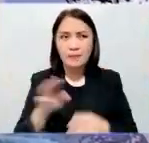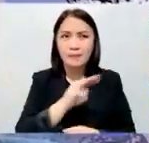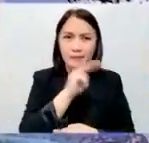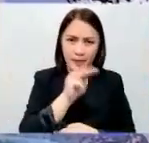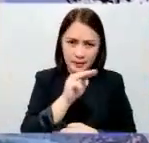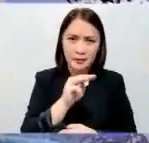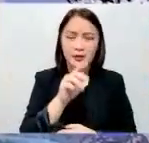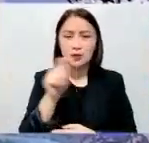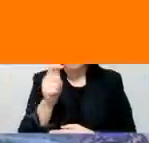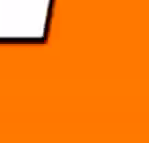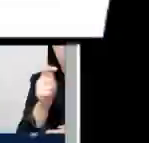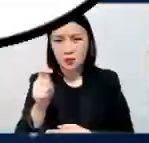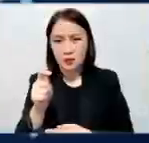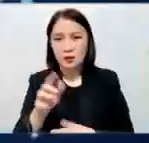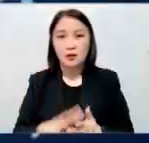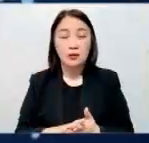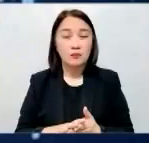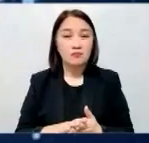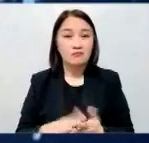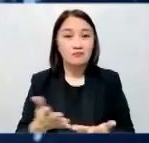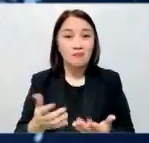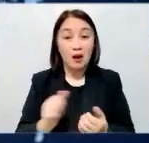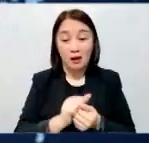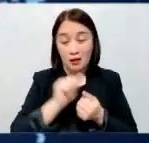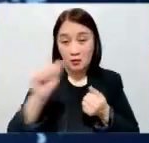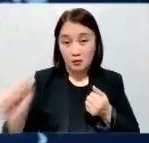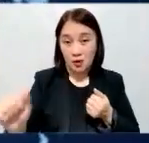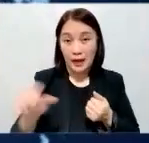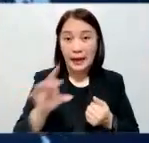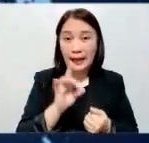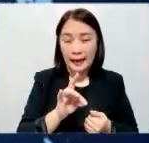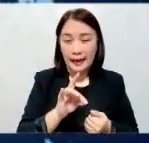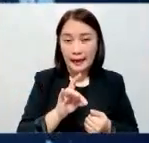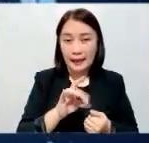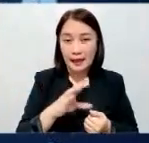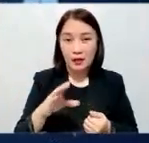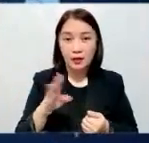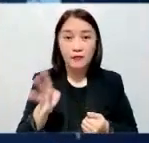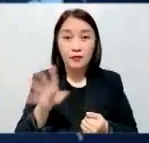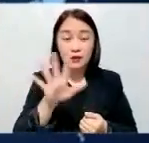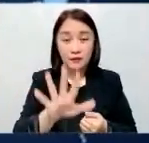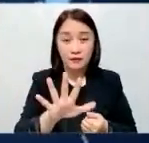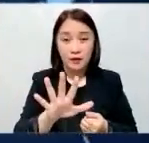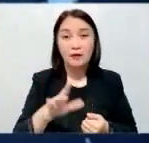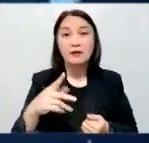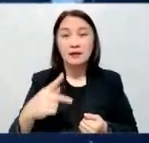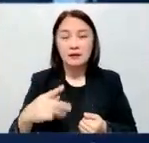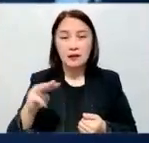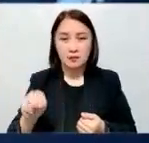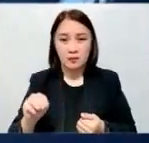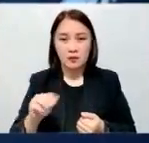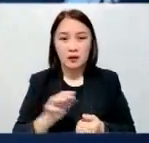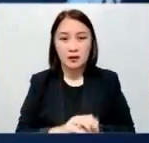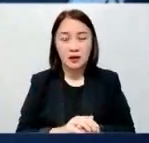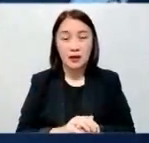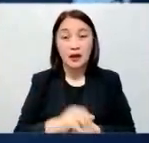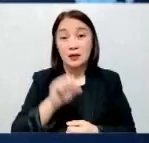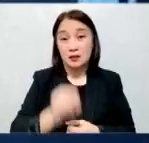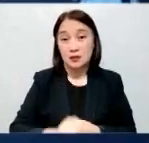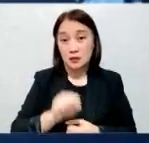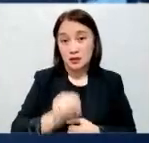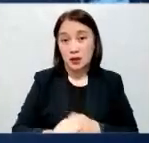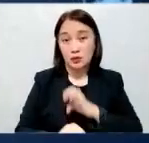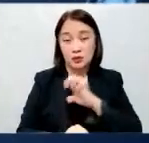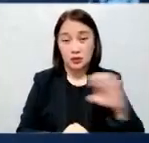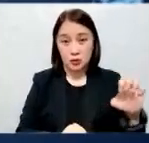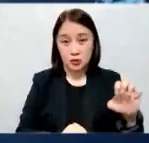lupa. Huling nakita ang bagyo, 845 kilometers, silangan ng southeastern Luzon. Taglay pa rin ito ang